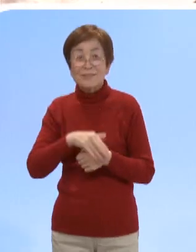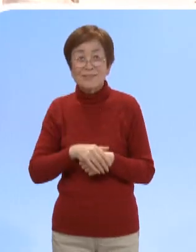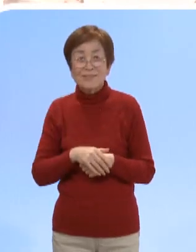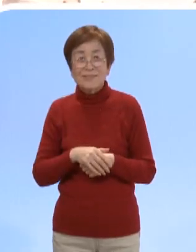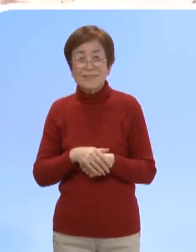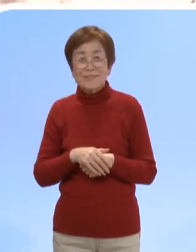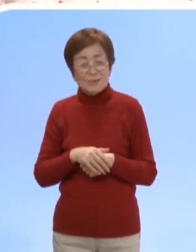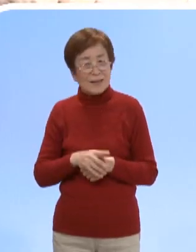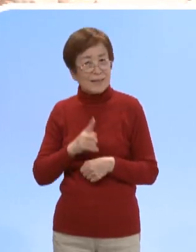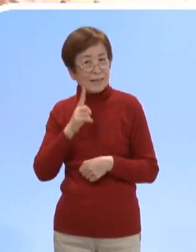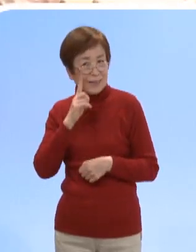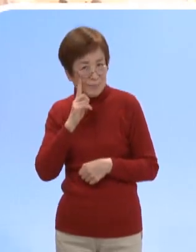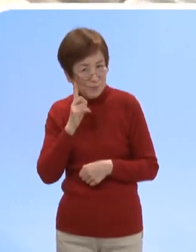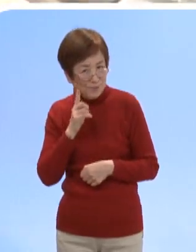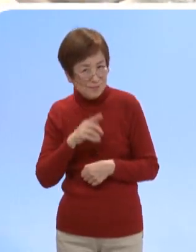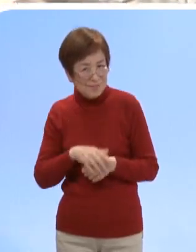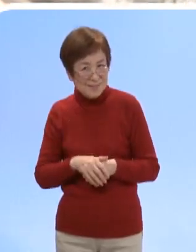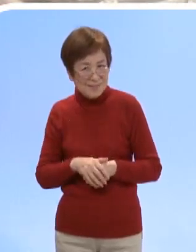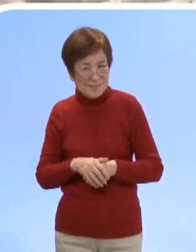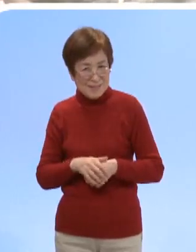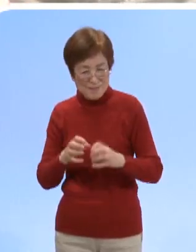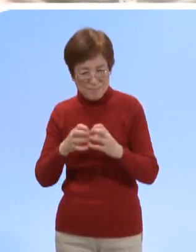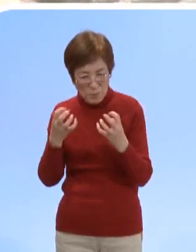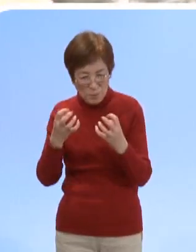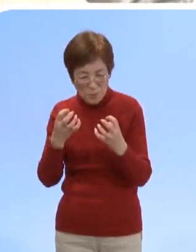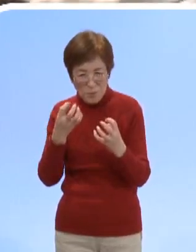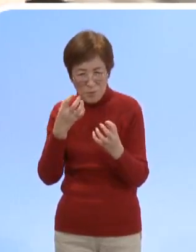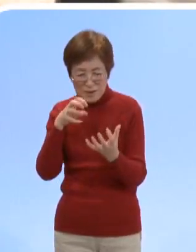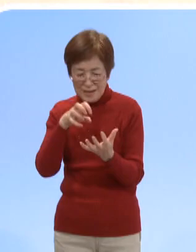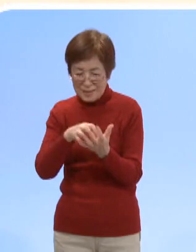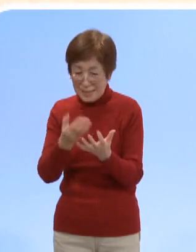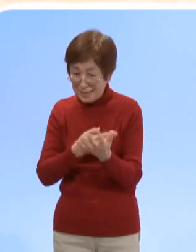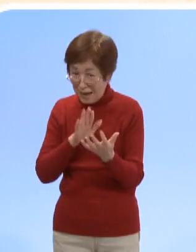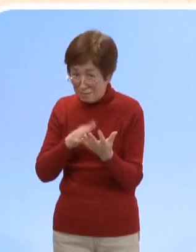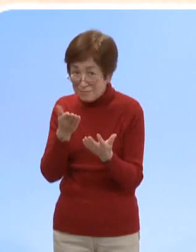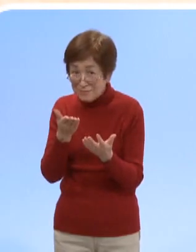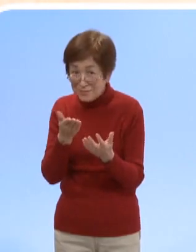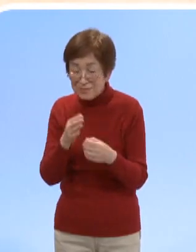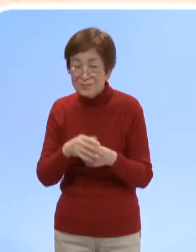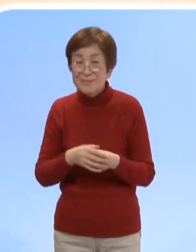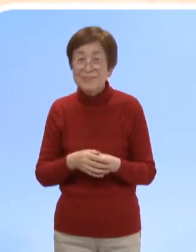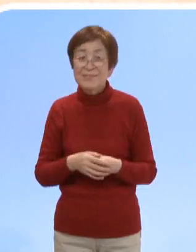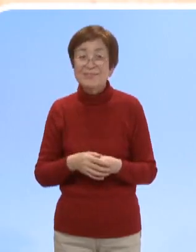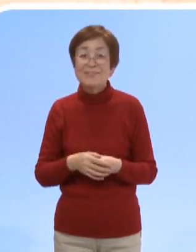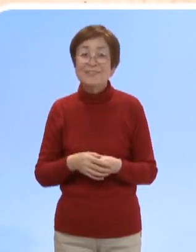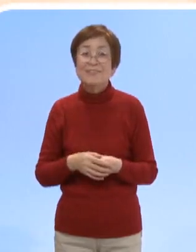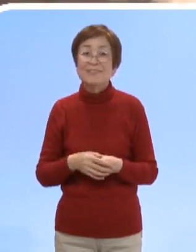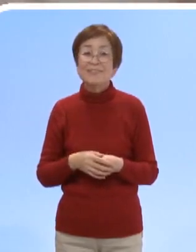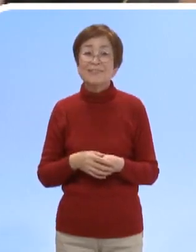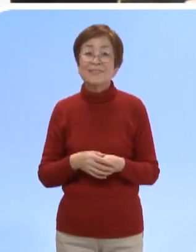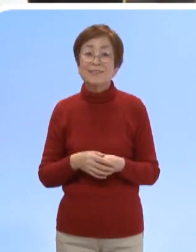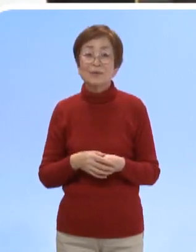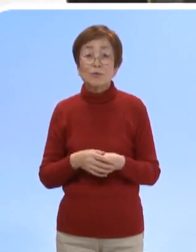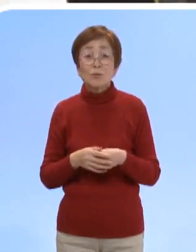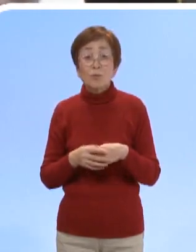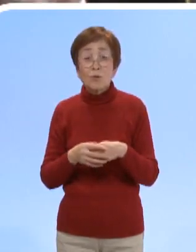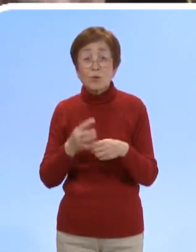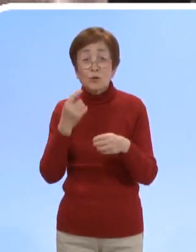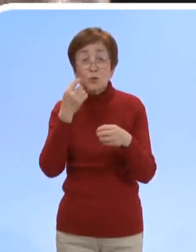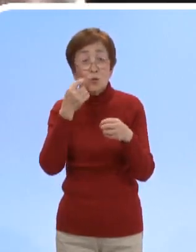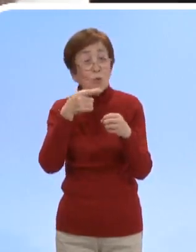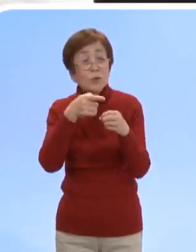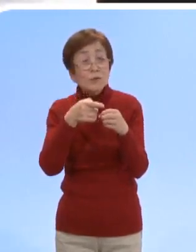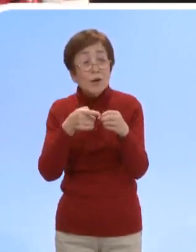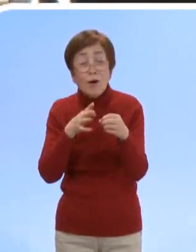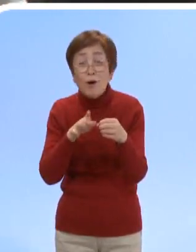早速2人も挑戦。世紀の大発掘期待していますよ。 見えました。この辺に白い線